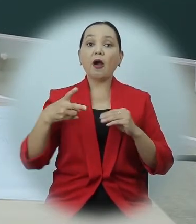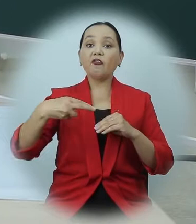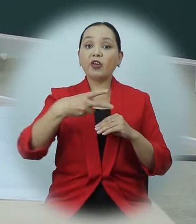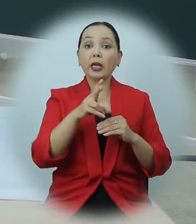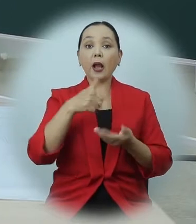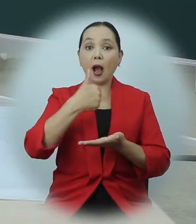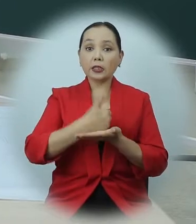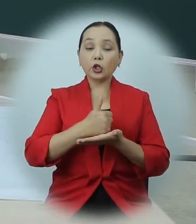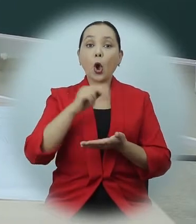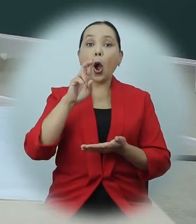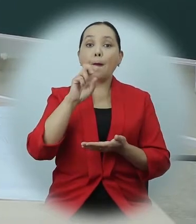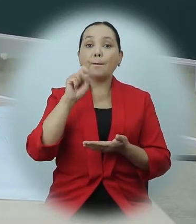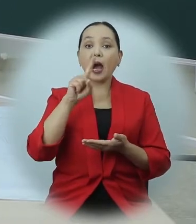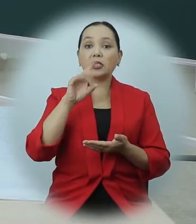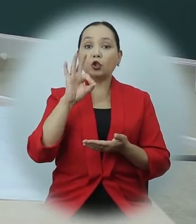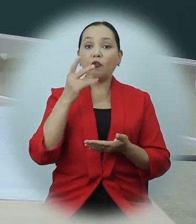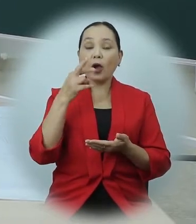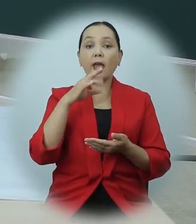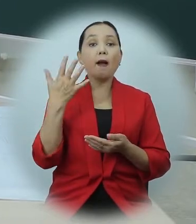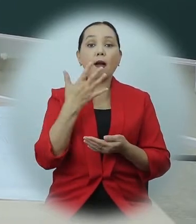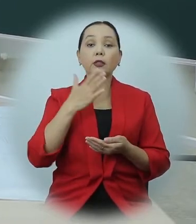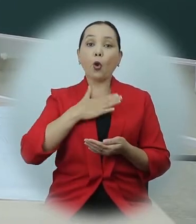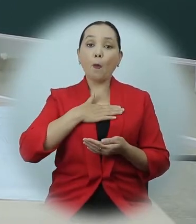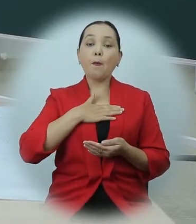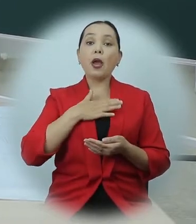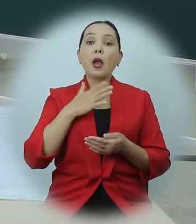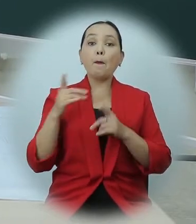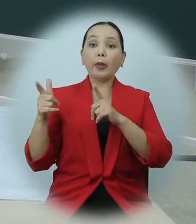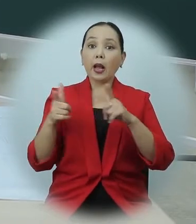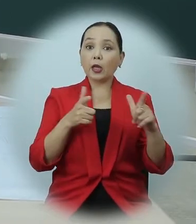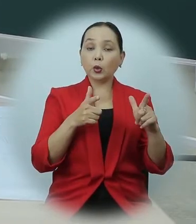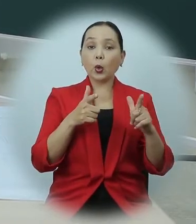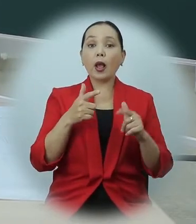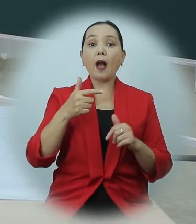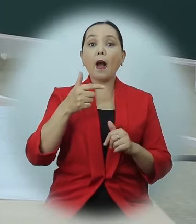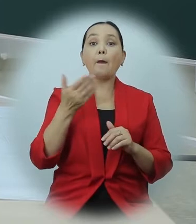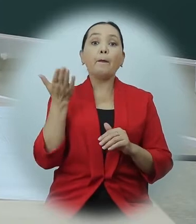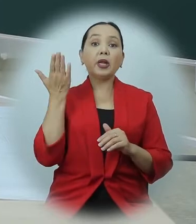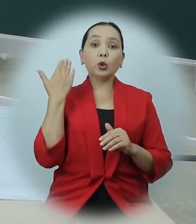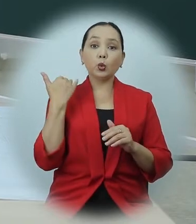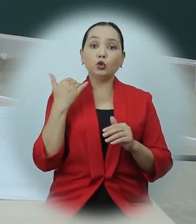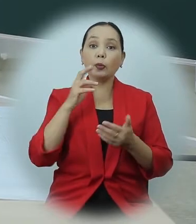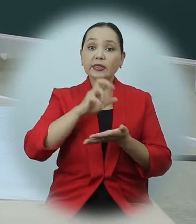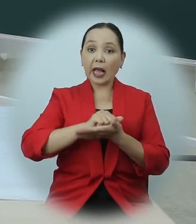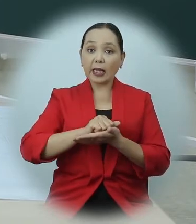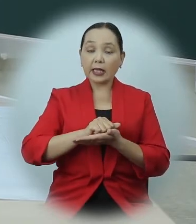выкройка основа, базовая выкройка, которую мы с вами приготовили на предыдущем